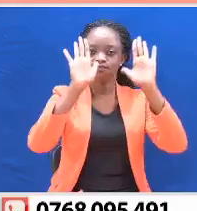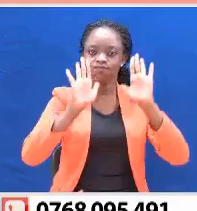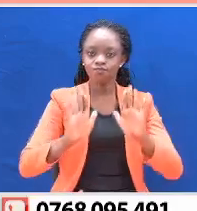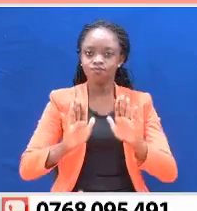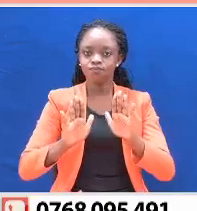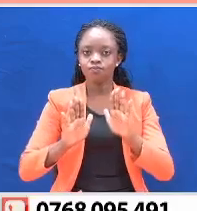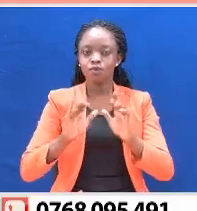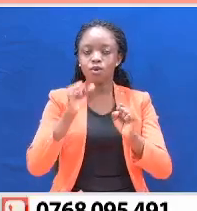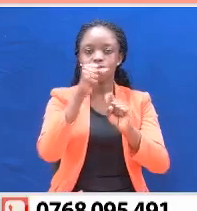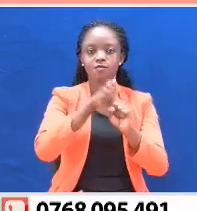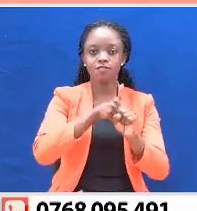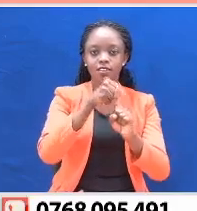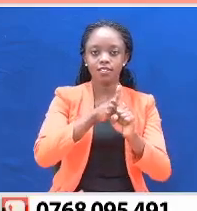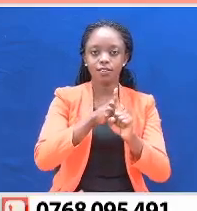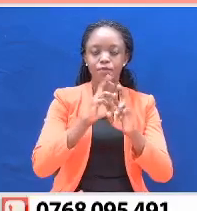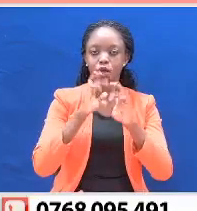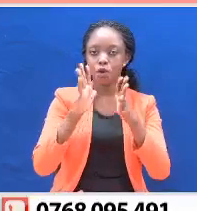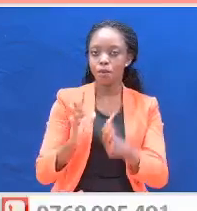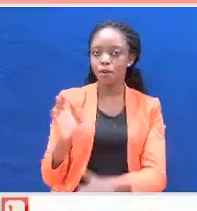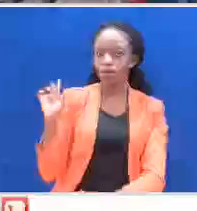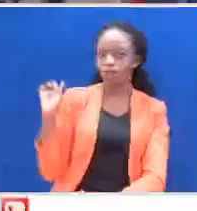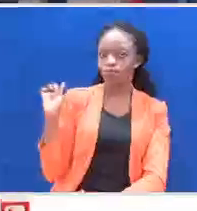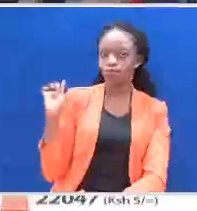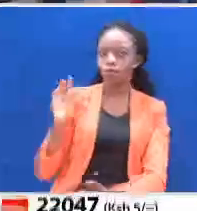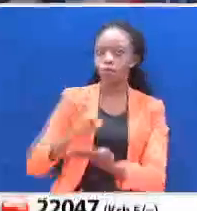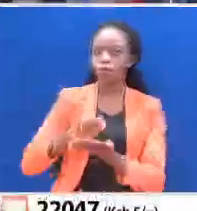Hasla. David Muthoka anatuarifu.